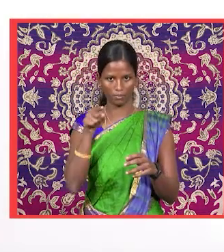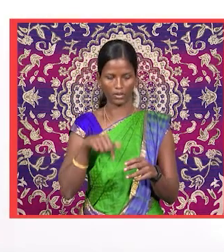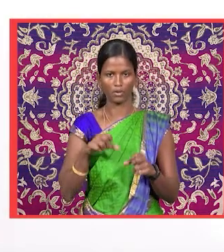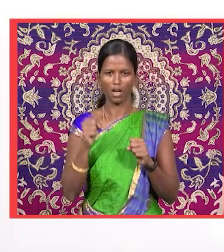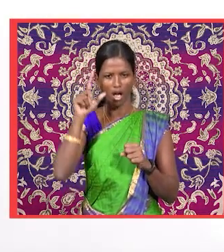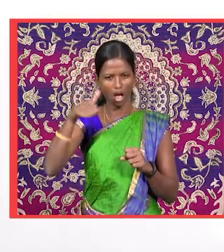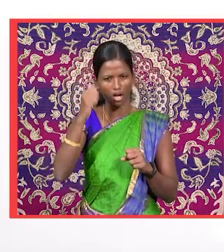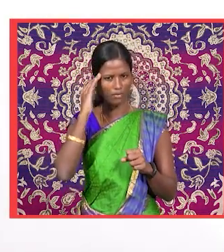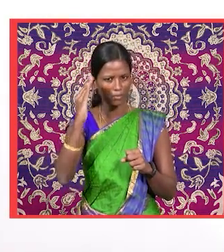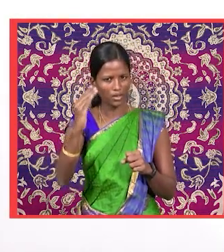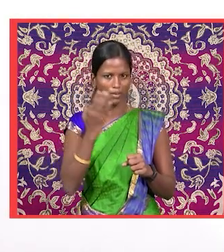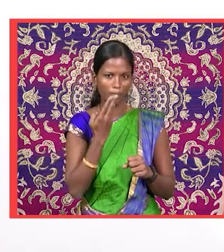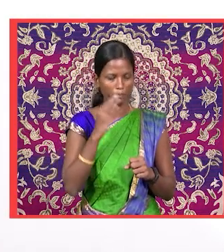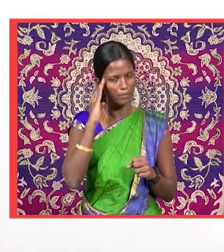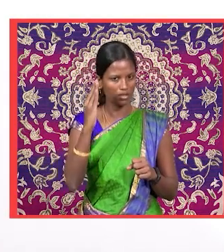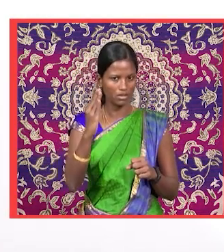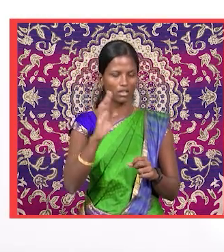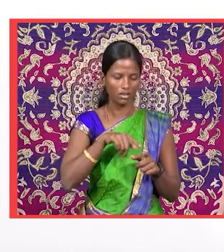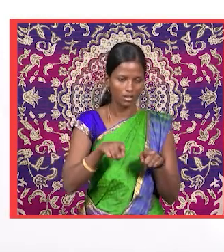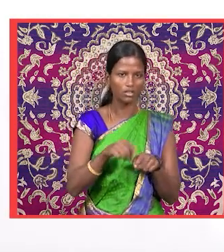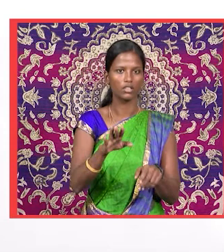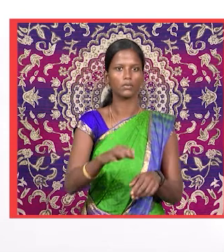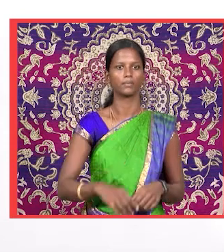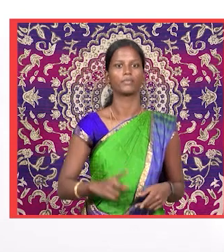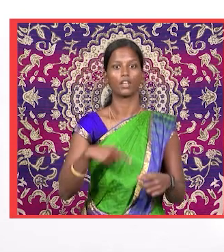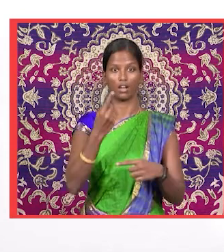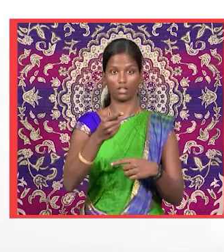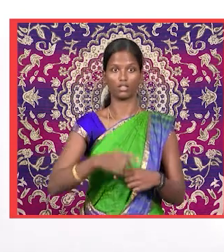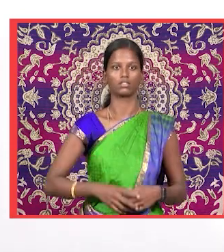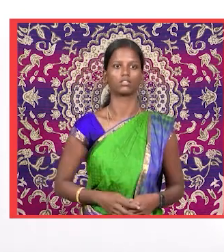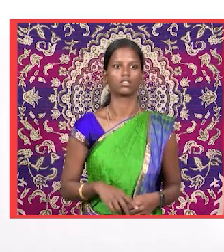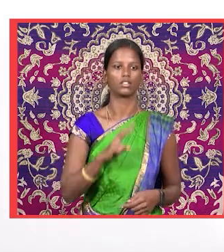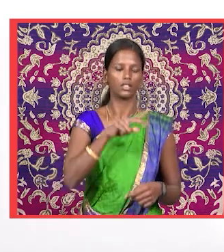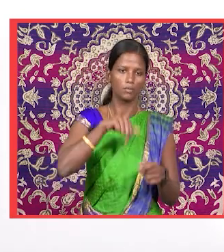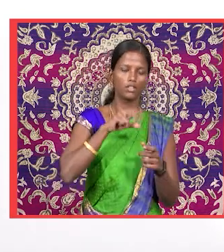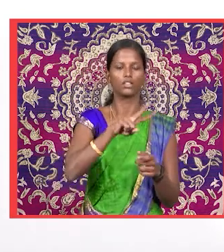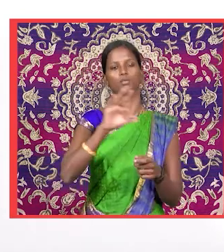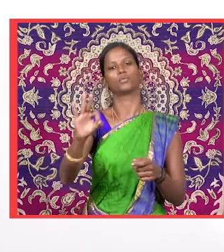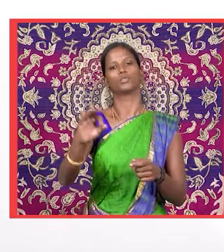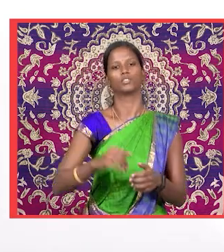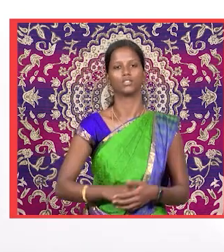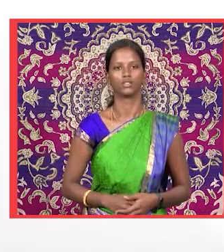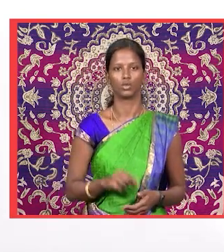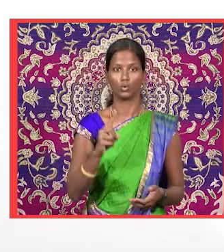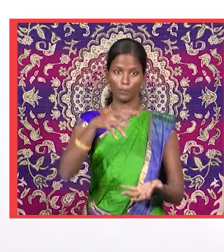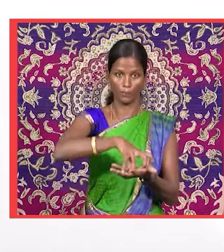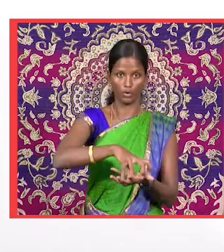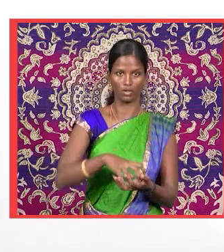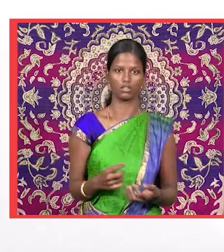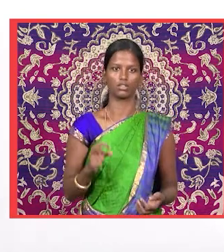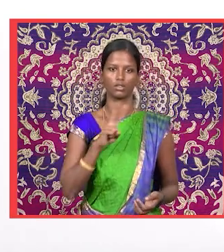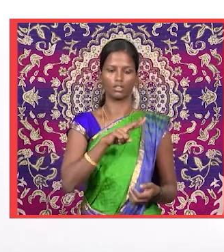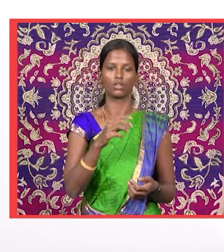18.2/11%. இதுதான் நட்ட சதவீதம். அடுத்த கணக்கு எடுத்துக்காட்டு 2.23. ஒரு பொருளை